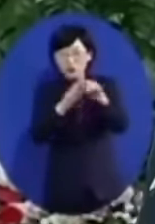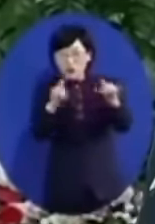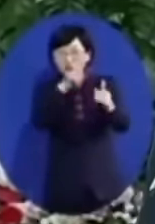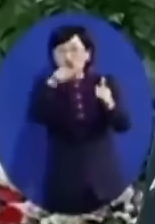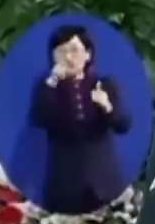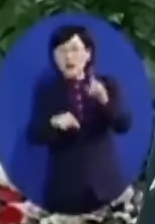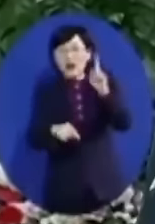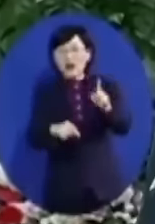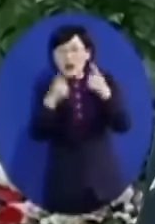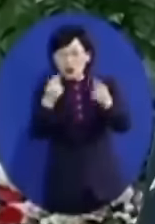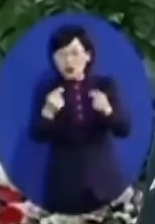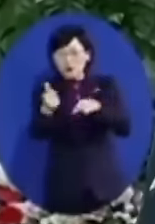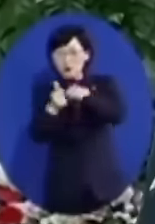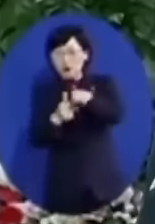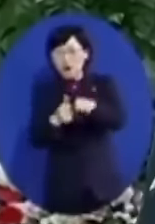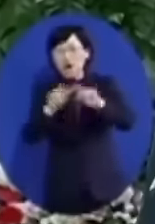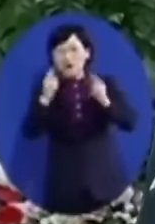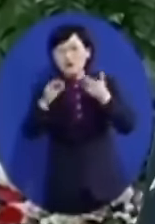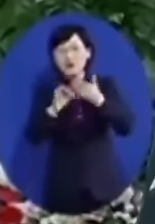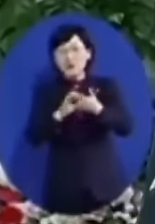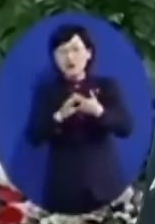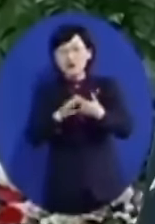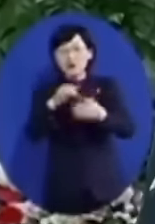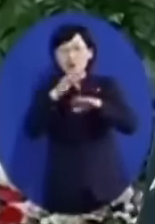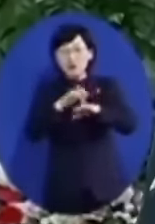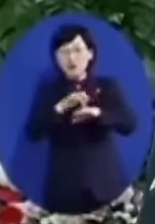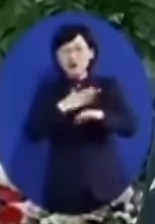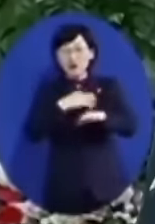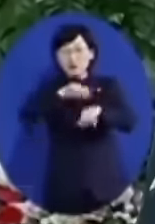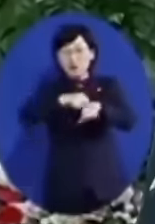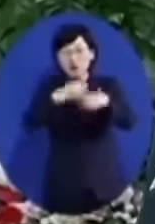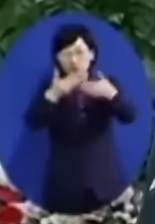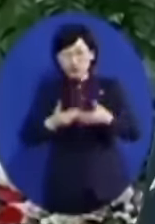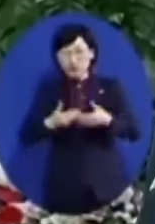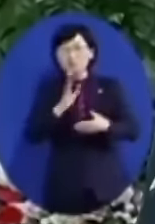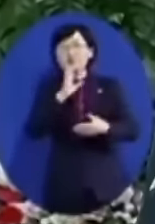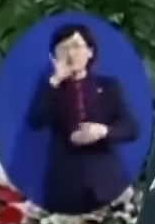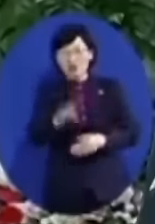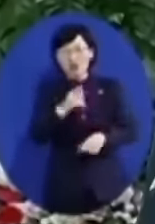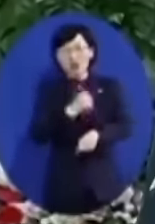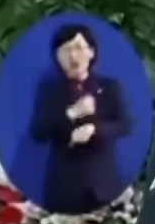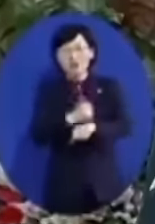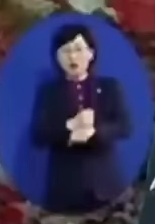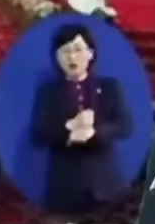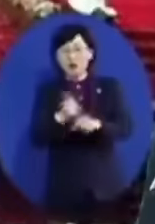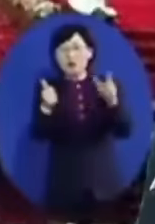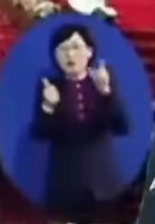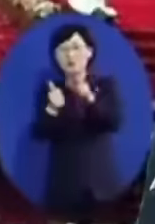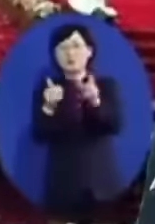하리라. 그렇게 하지 아니하면 신들이 내게 벌 위에 벌을 내림이 마땅하니라 한지라.